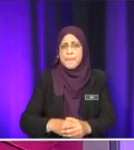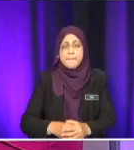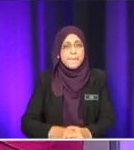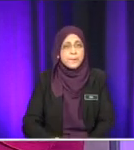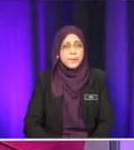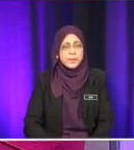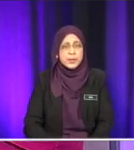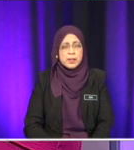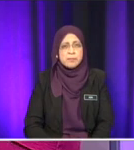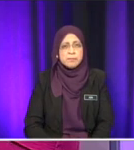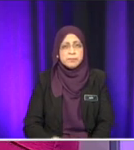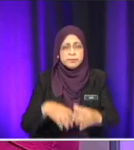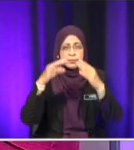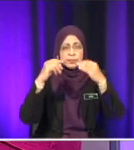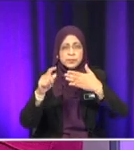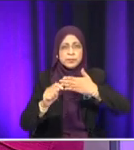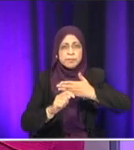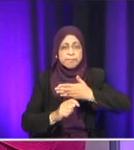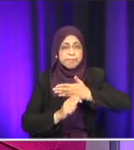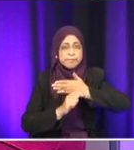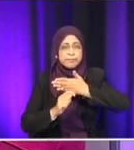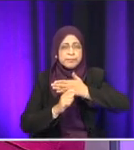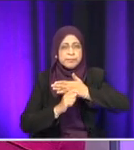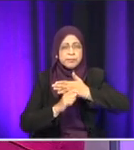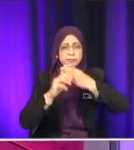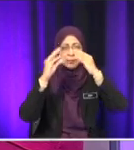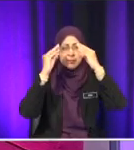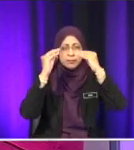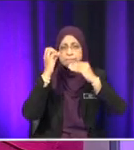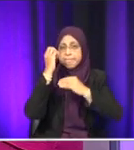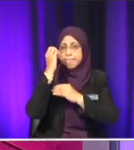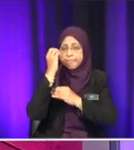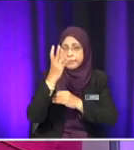untuk penambahan dekat sini Cikgu boleh tekankan